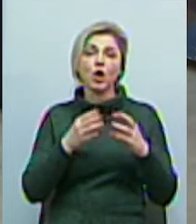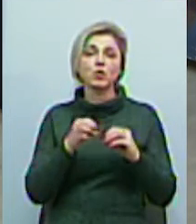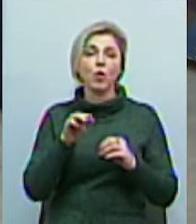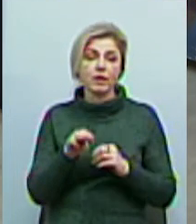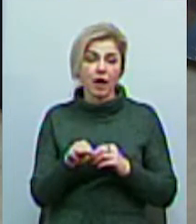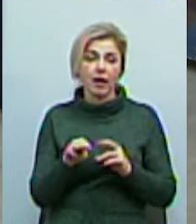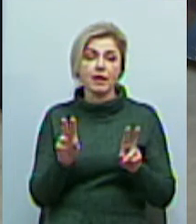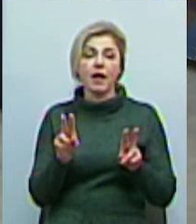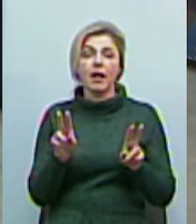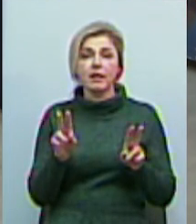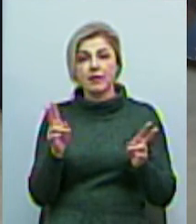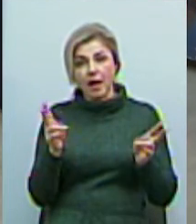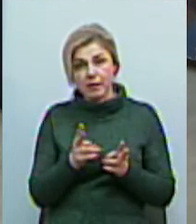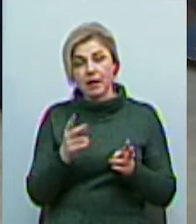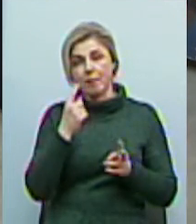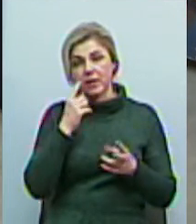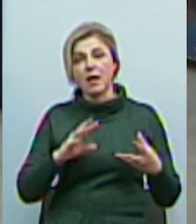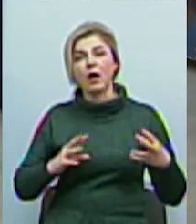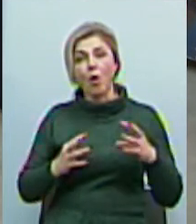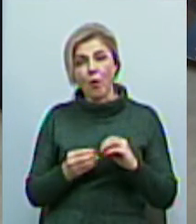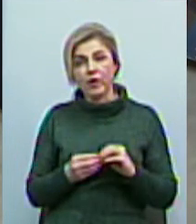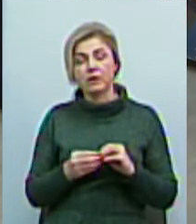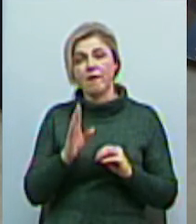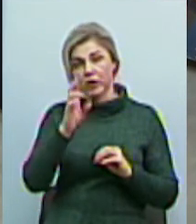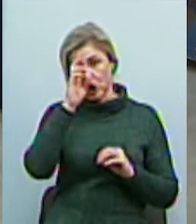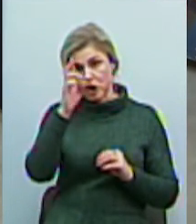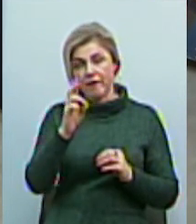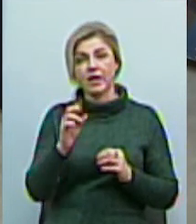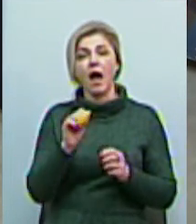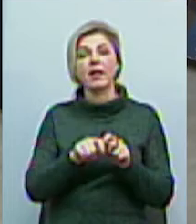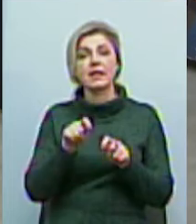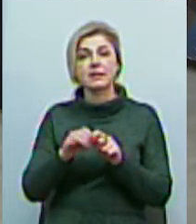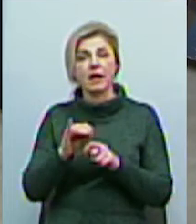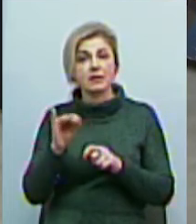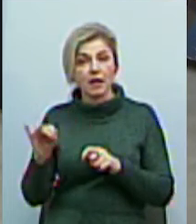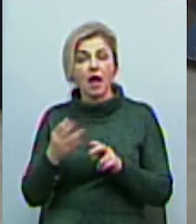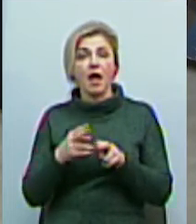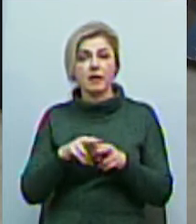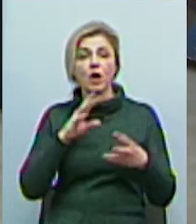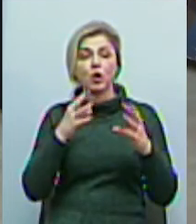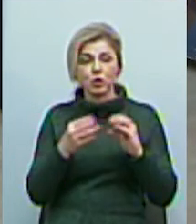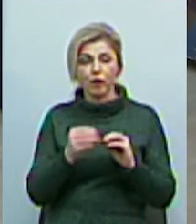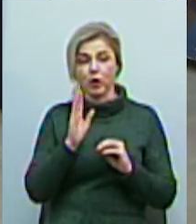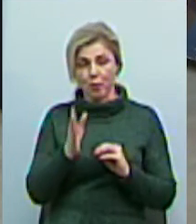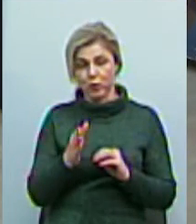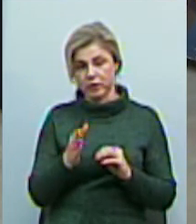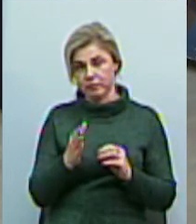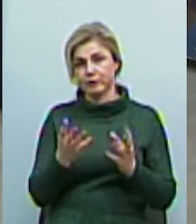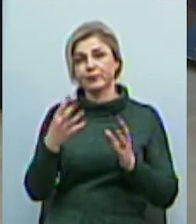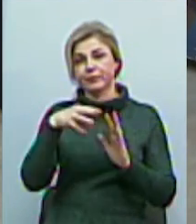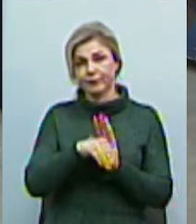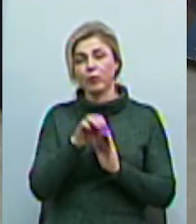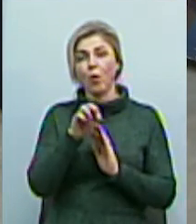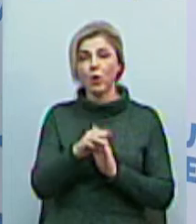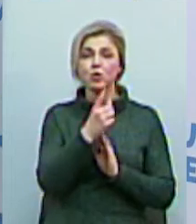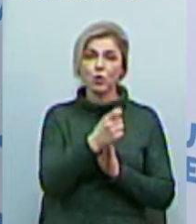треба зараховувати як державну підсумкову атестацію, то такі результати будуть прошкальовані в 100-бальній шкалі від 100 до